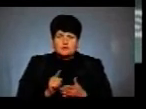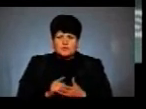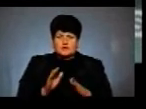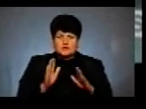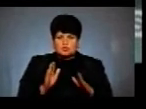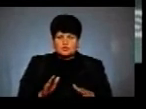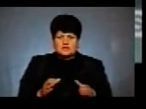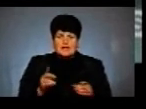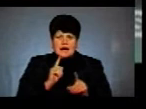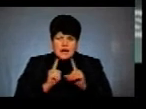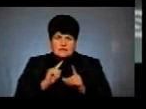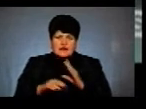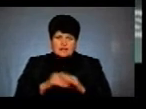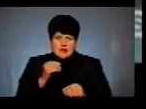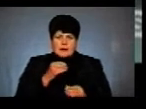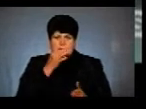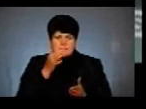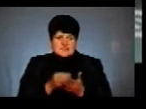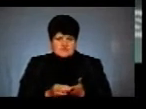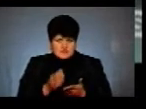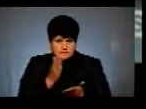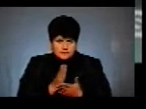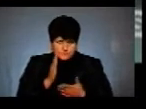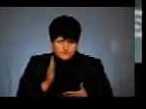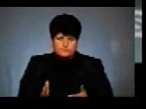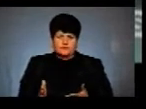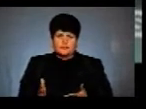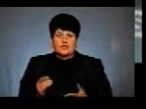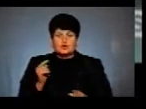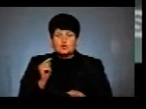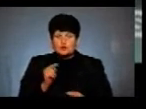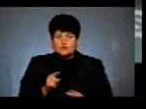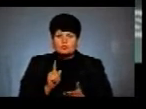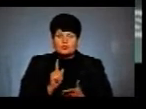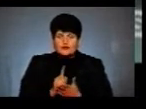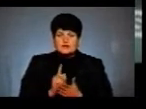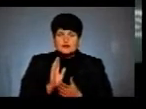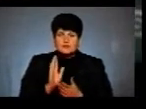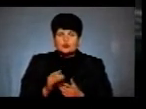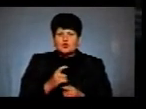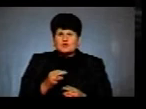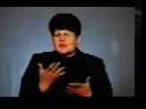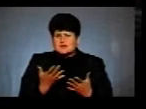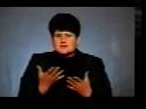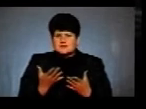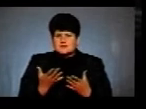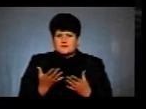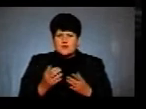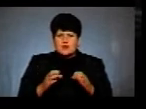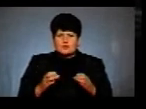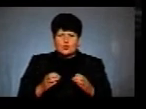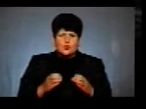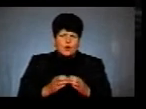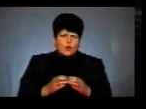яка вибирає, повинна бути підзвітність. Тому повинні хоч якісь корпоративні елементи в університеті